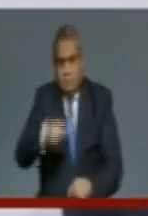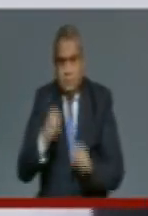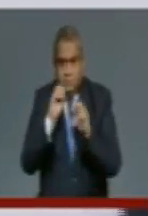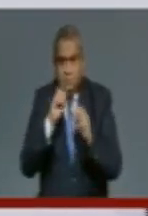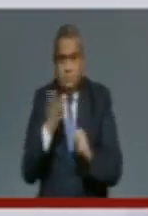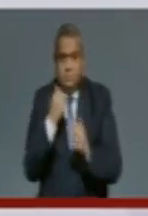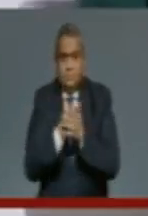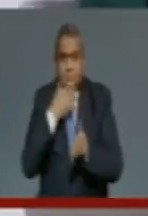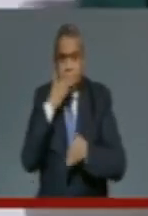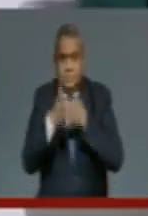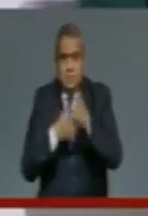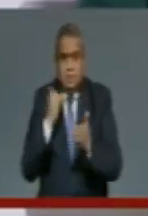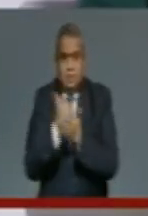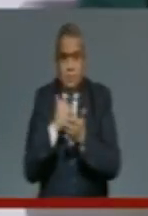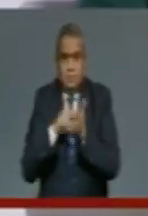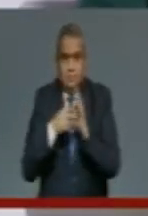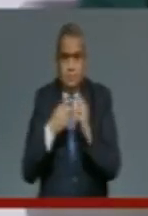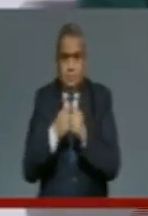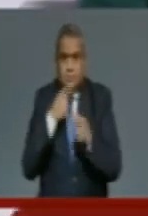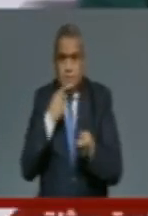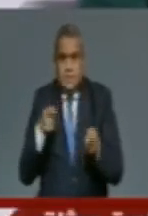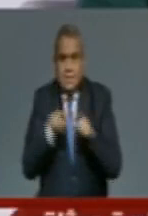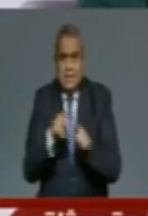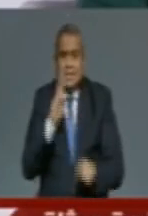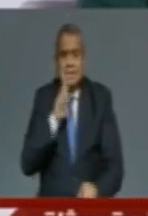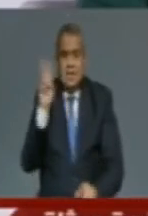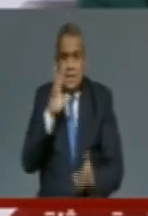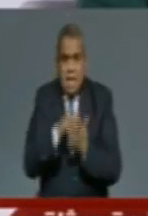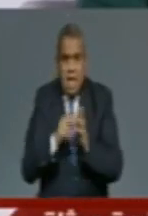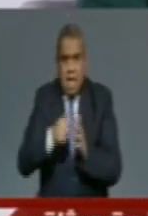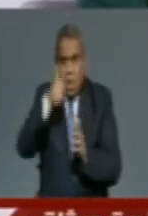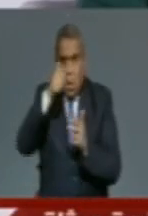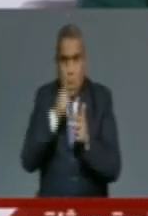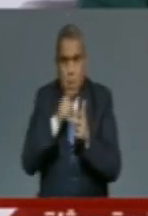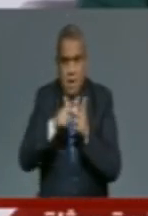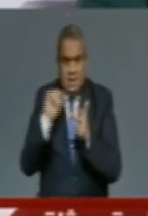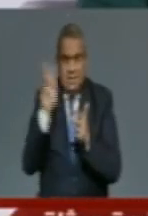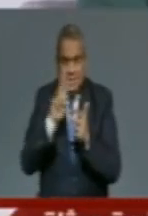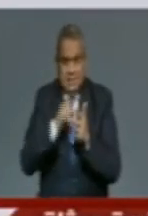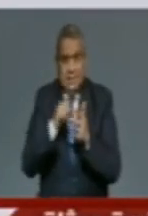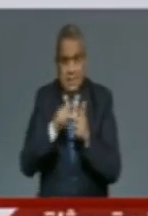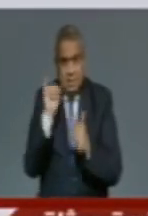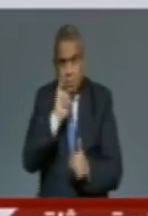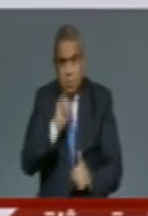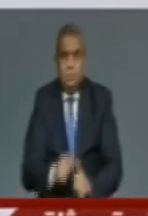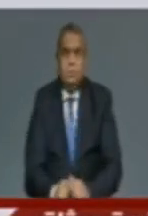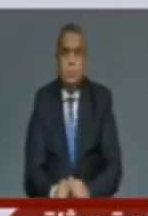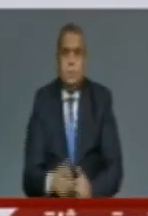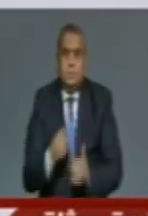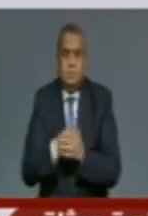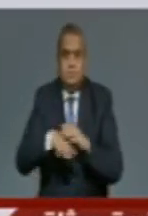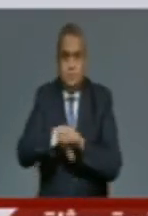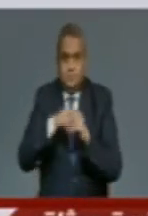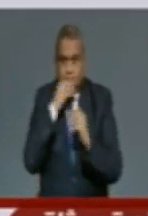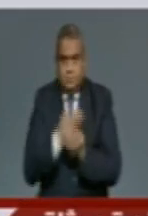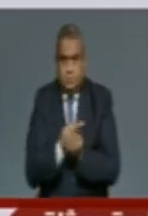المداخلة شقين. الشق الأولاني هو شق عبارة عن تسجيل لوجهة